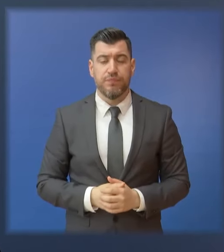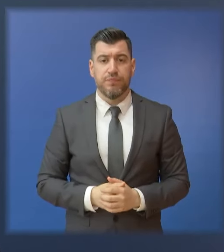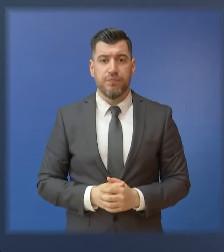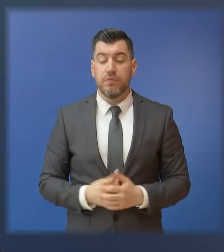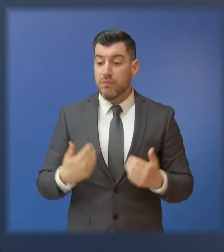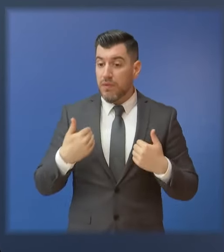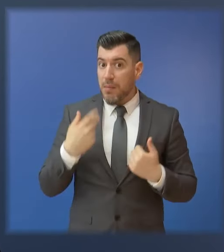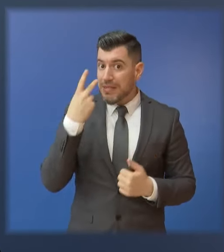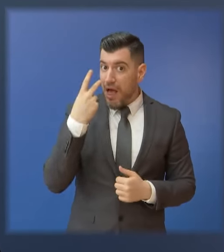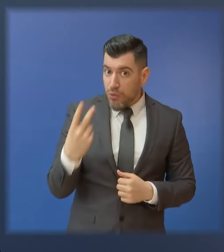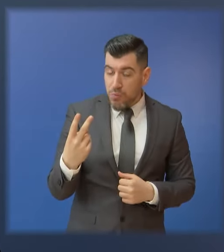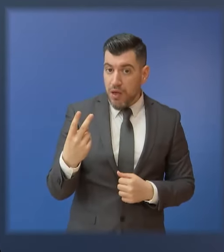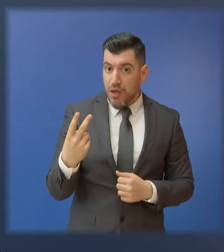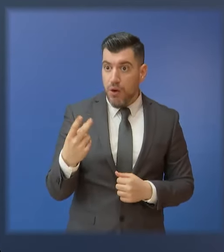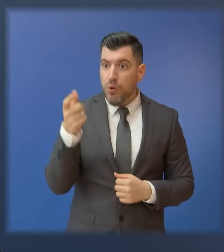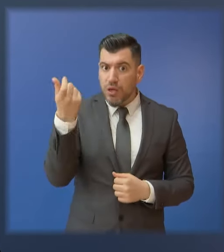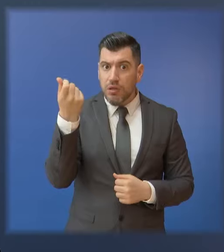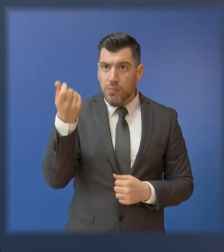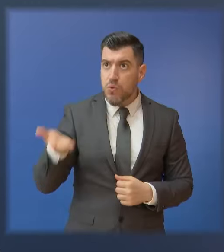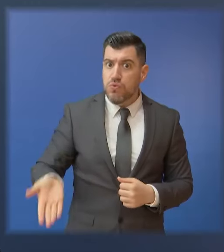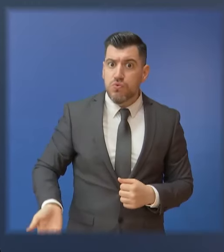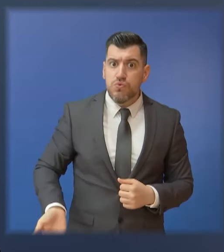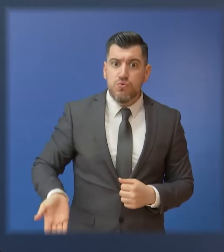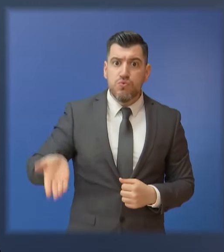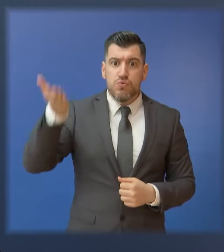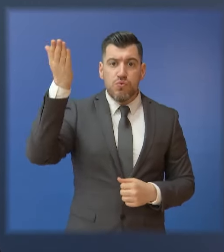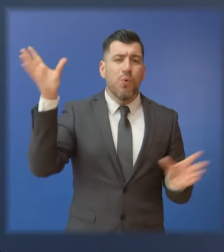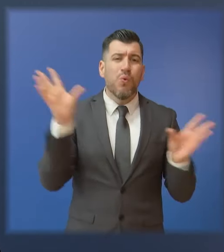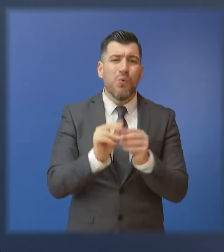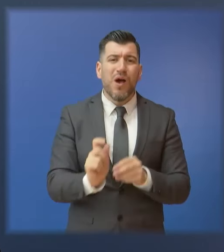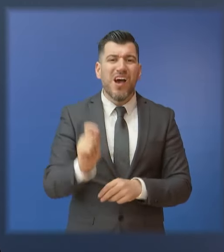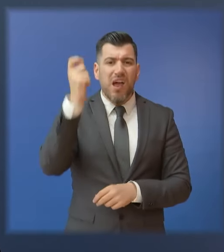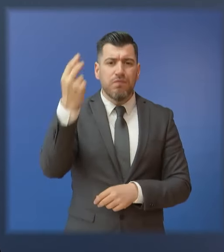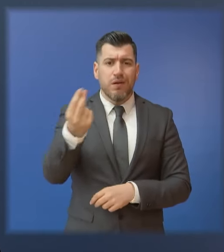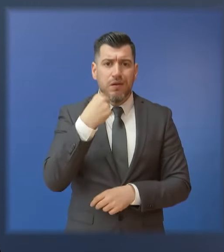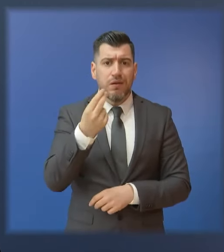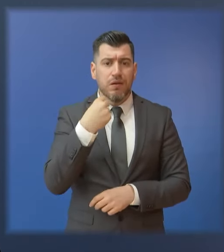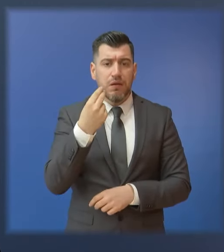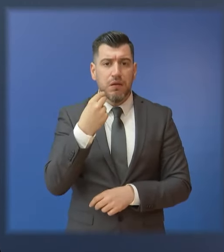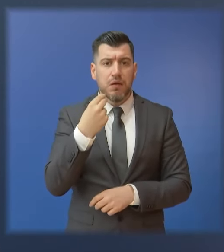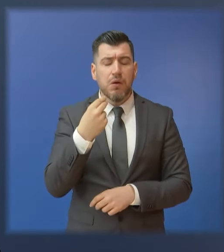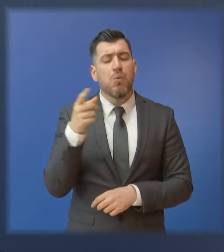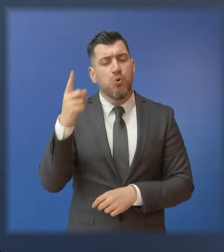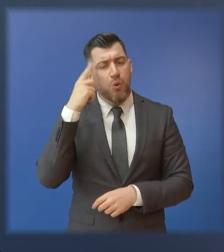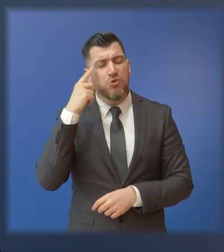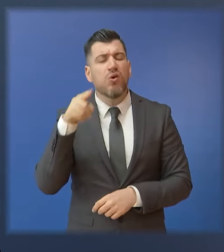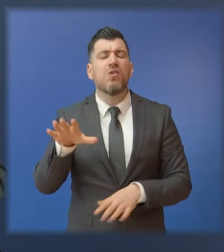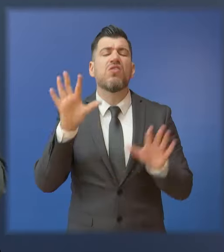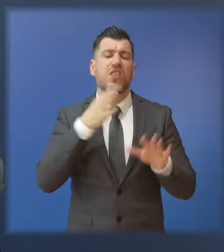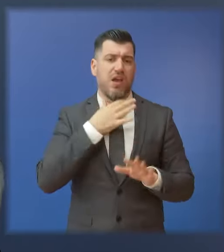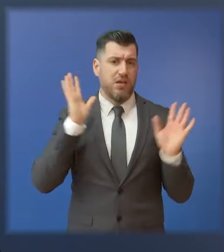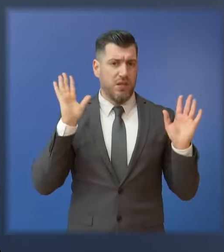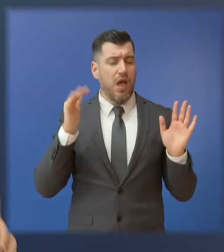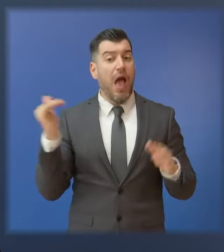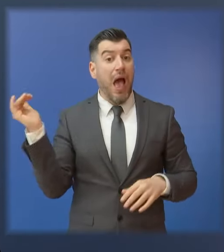ε μεγάλων αυξήσεων στο ρεύμα για τους καταναλωτές που δεν είμαστε εκεί ούτε φαίνεται ότι θα φτάσουμε θα θα επέμβουμε όπως έχουμε